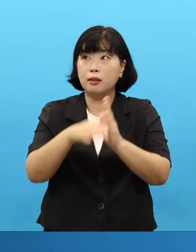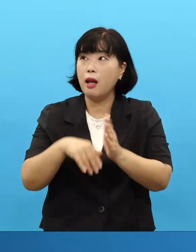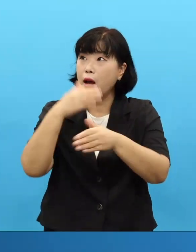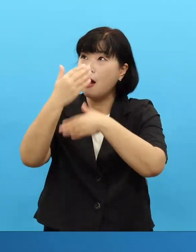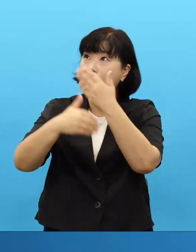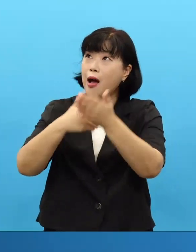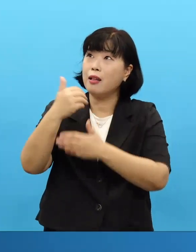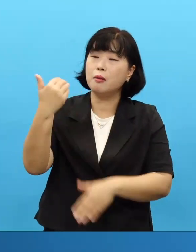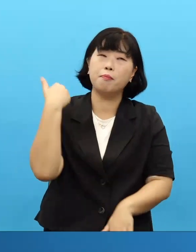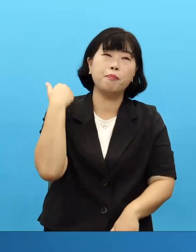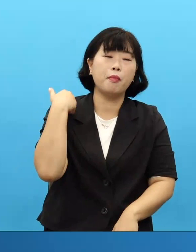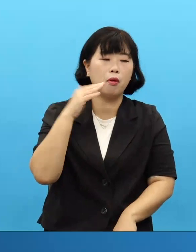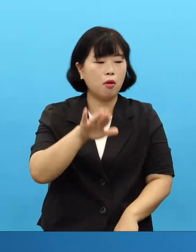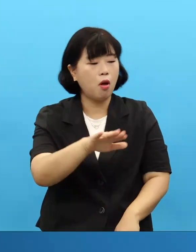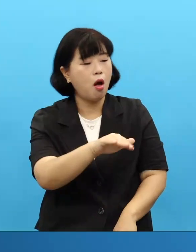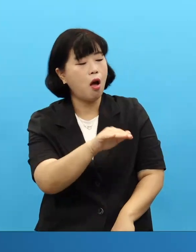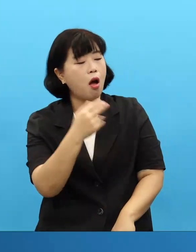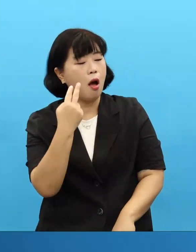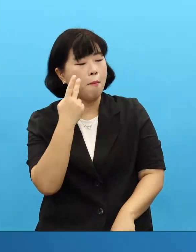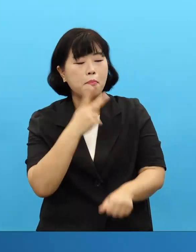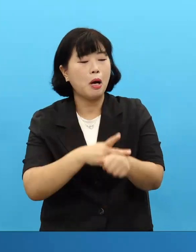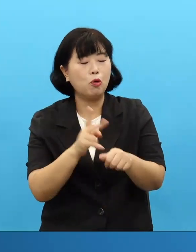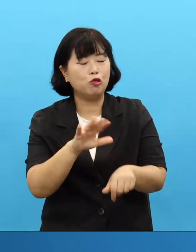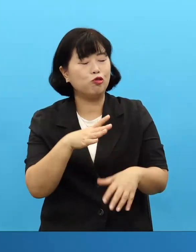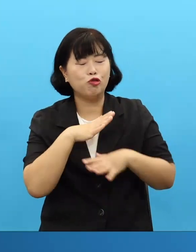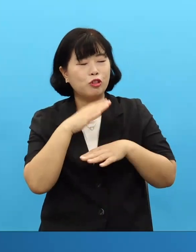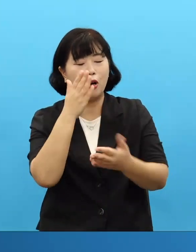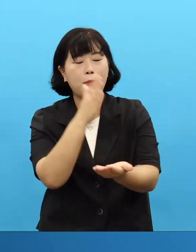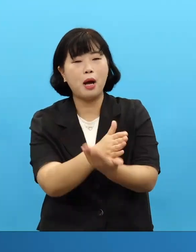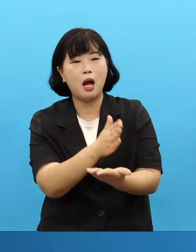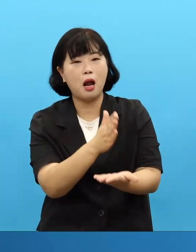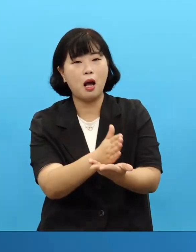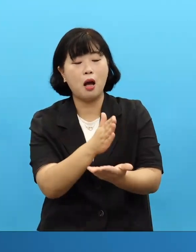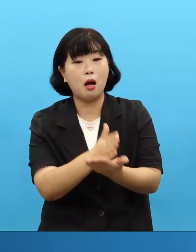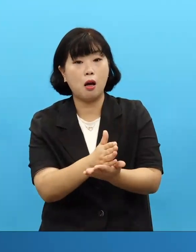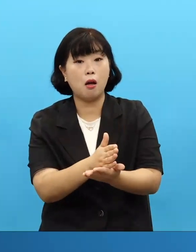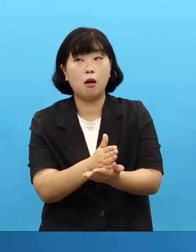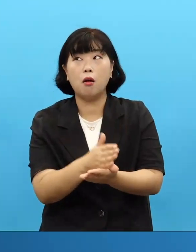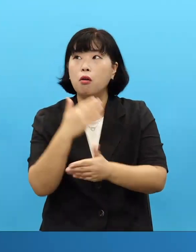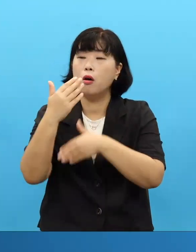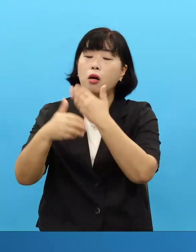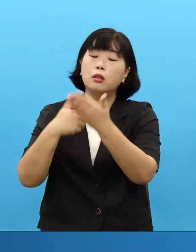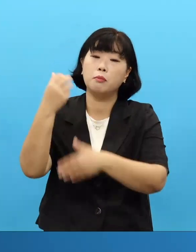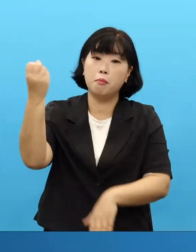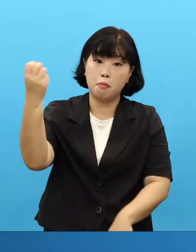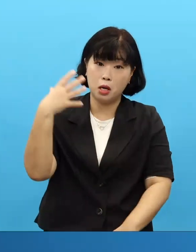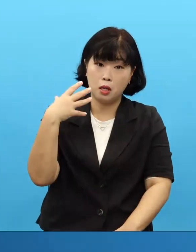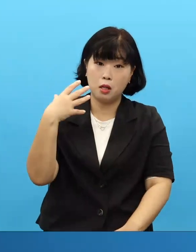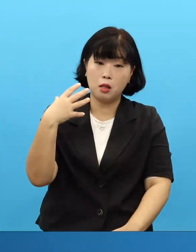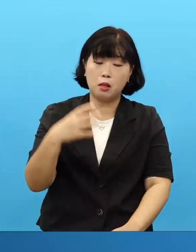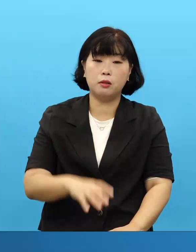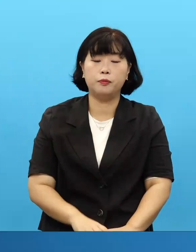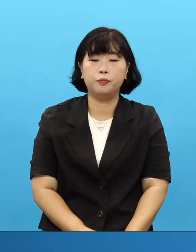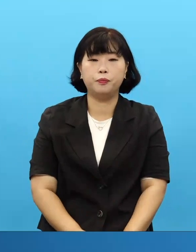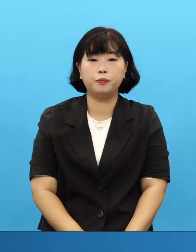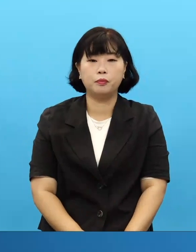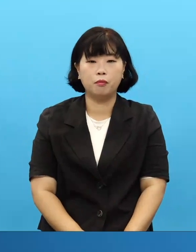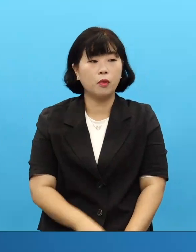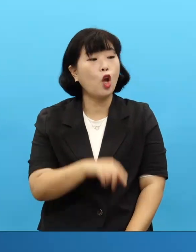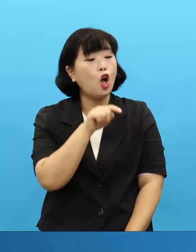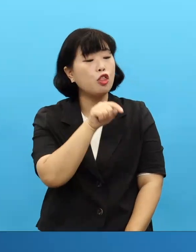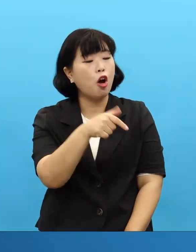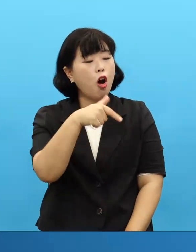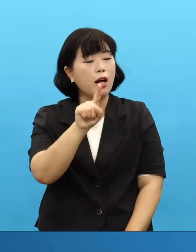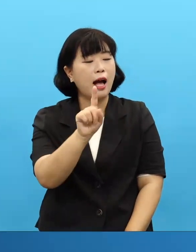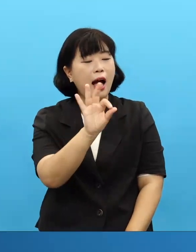Paul, do not fear. 너무 위험할 때니까 두려워 말라. It was a time of great turmoil and great danger, and he says, do not fear. 가이사 앞에 서야